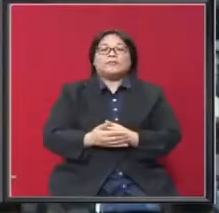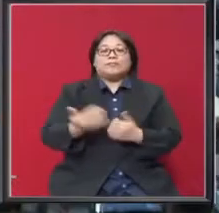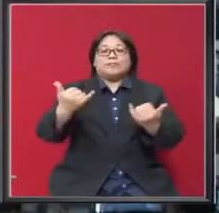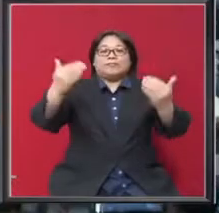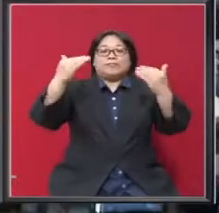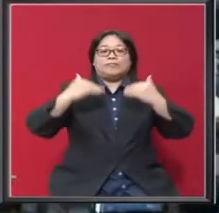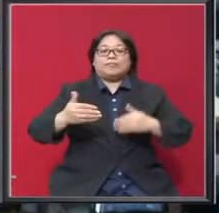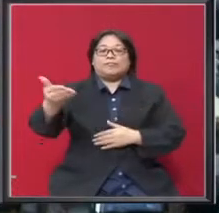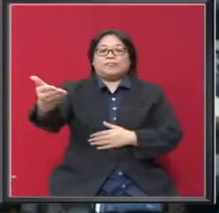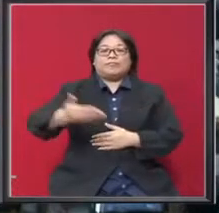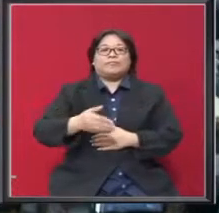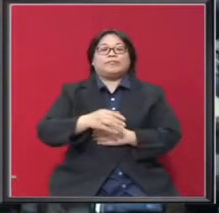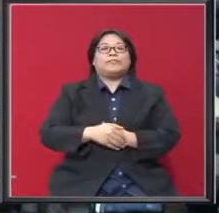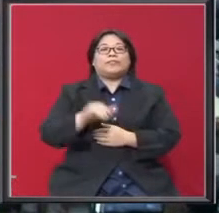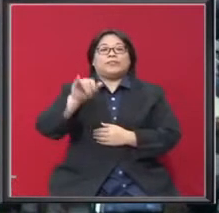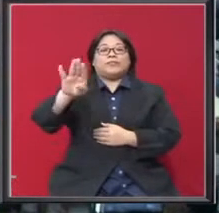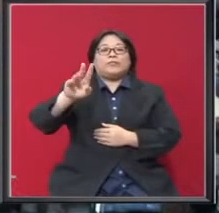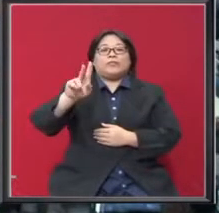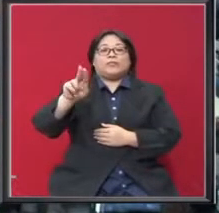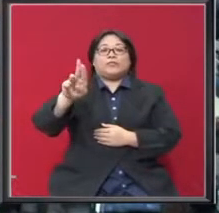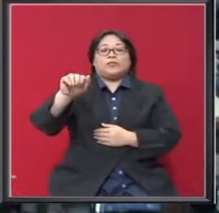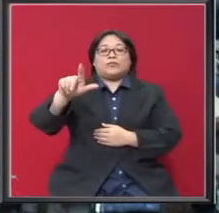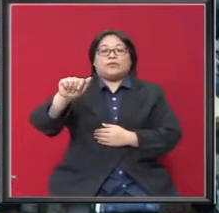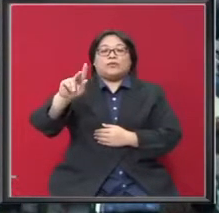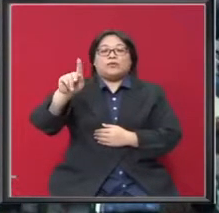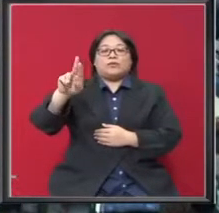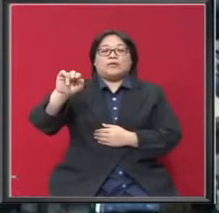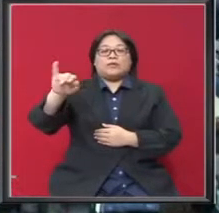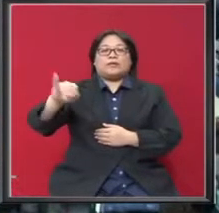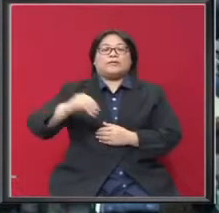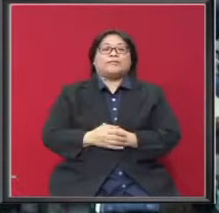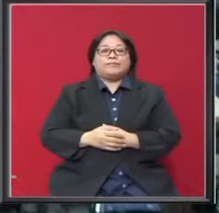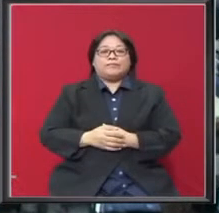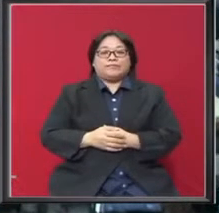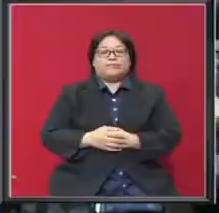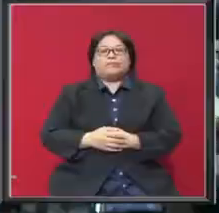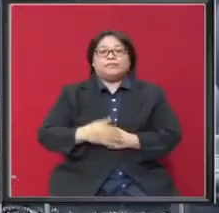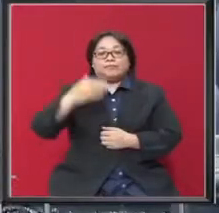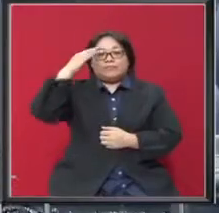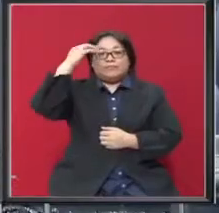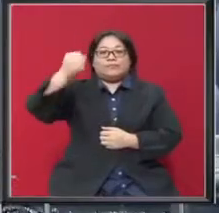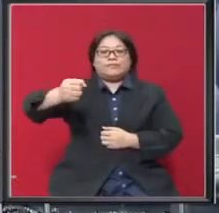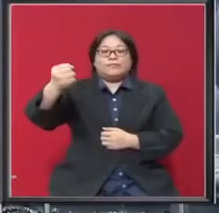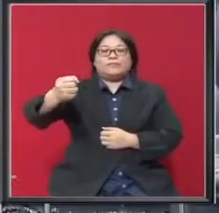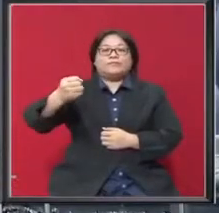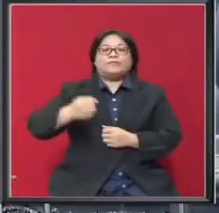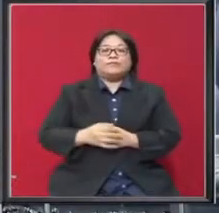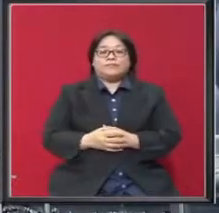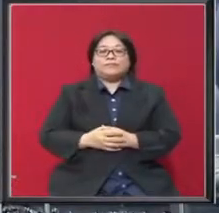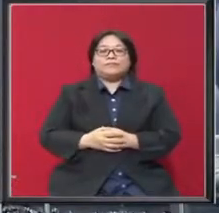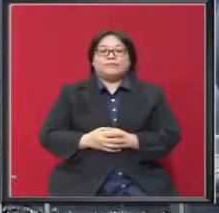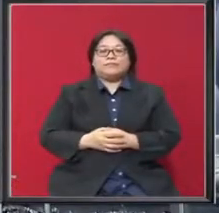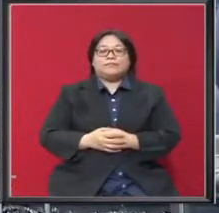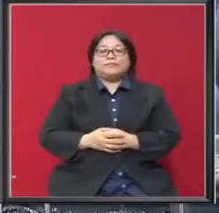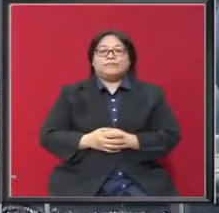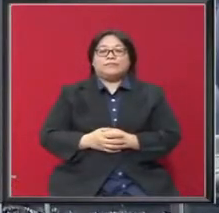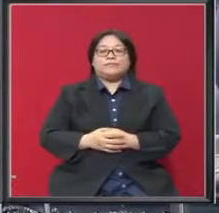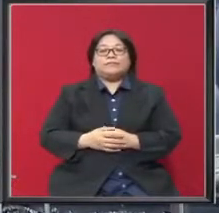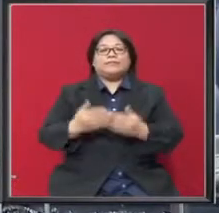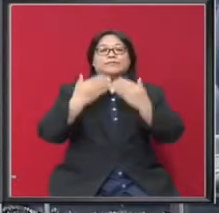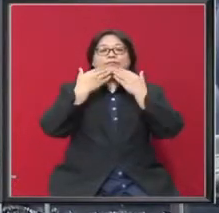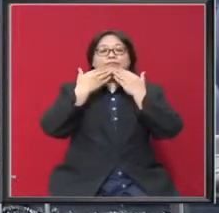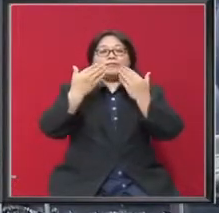Hai langsung jemput yang pomade kulit keren enggak rahmanurrahiim assalamualaikum warahmatullah wabarakatuh